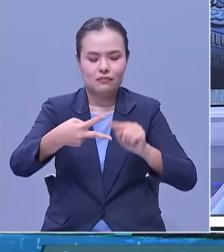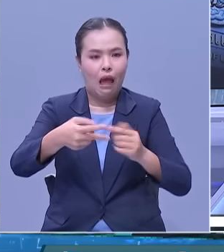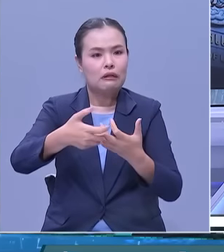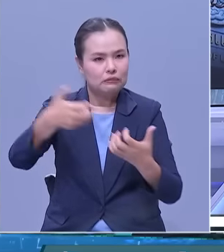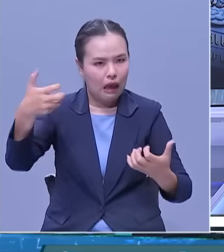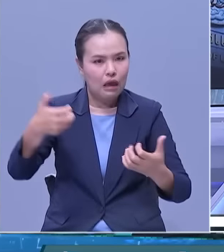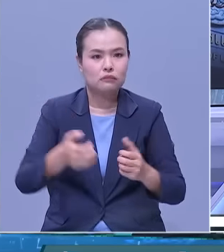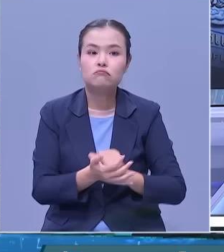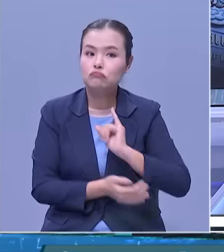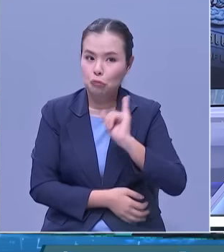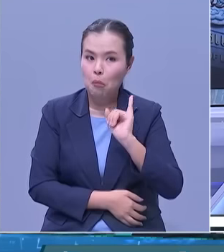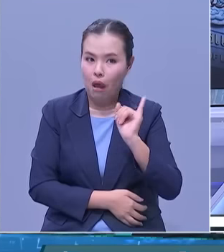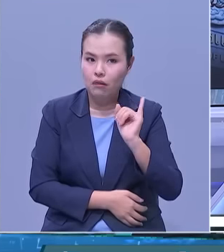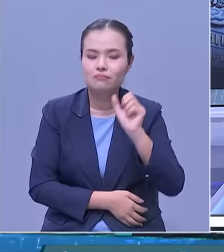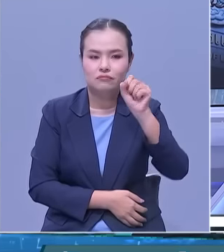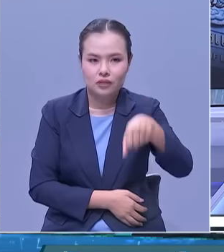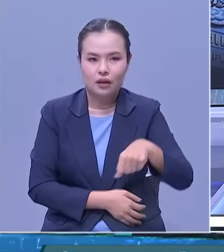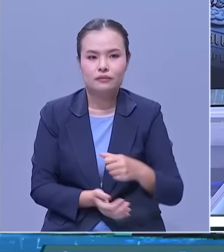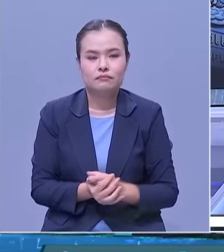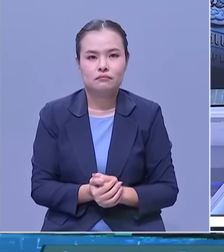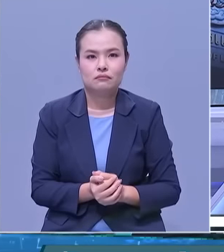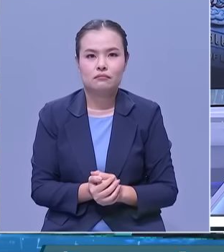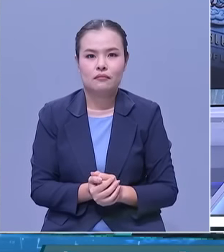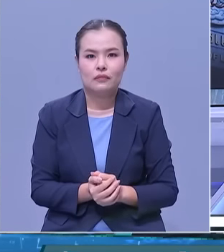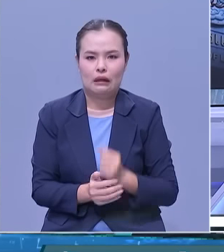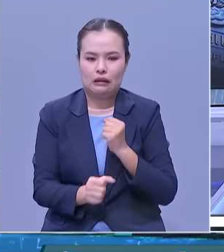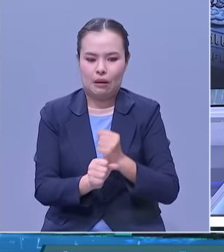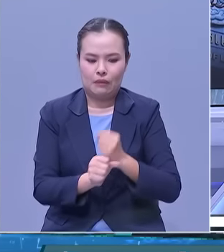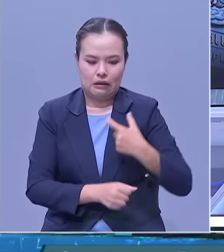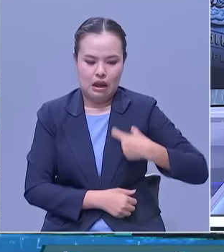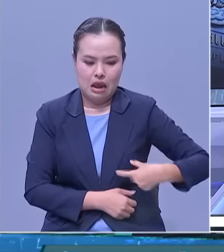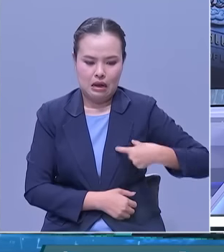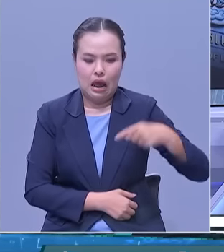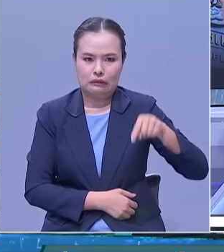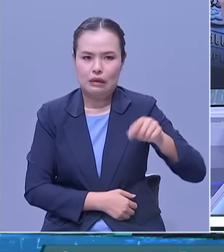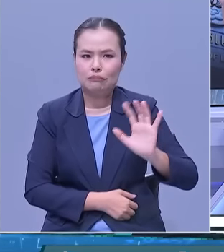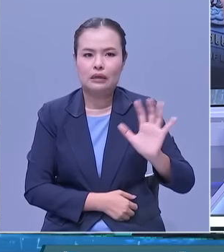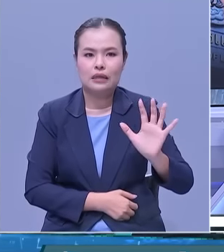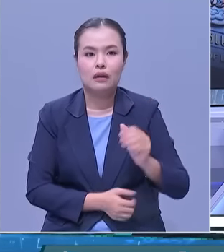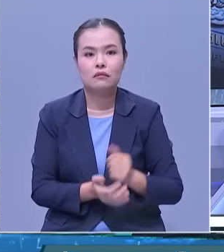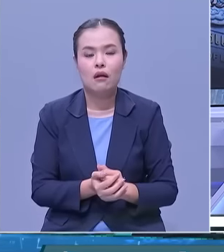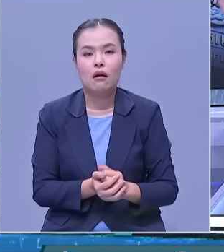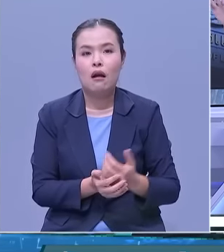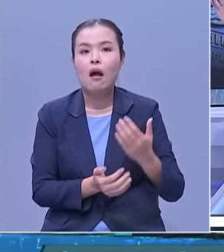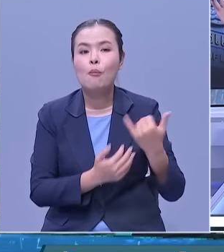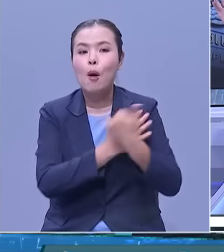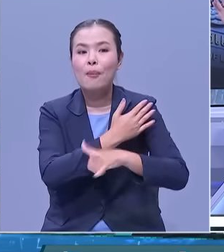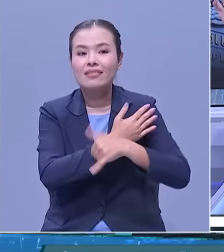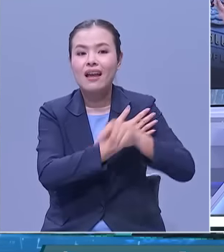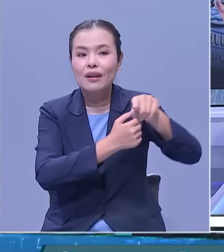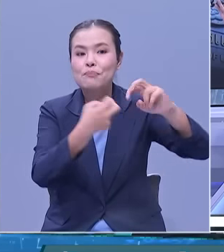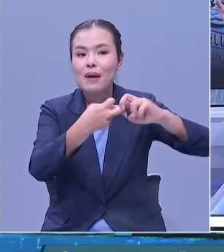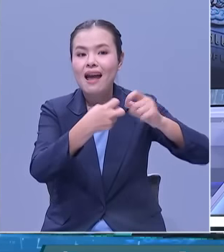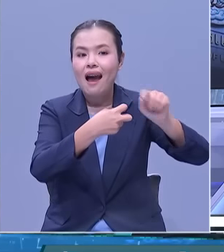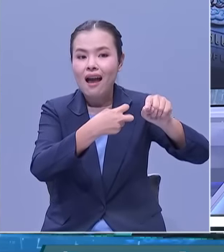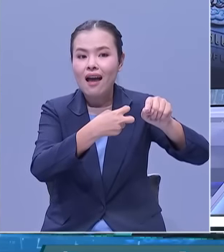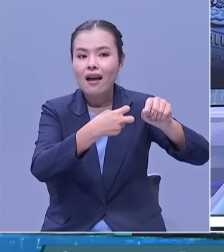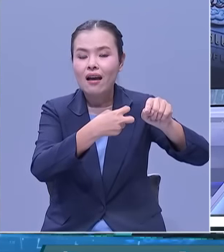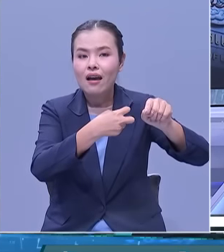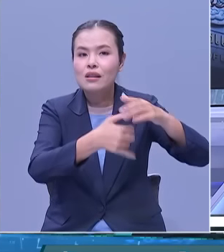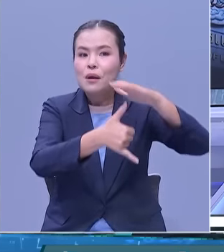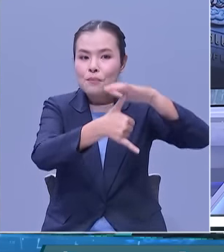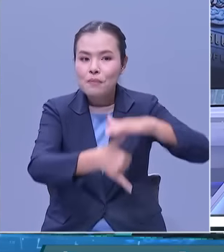ถูกมั้ยฮะ ครับ ค่ะ ไอการท่านไอการก็ไม่เกี่ยวเรื่องนี ้เพราะว่ามันเป็นเหตุการณ์ที่เกิดขึ้นนอกราชอาณาจักร ถูกต้องเรื่องค้